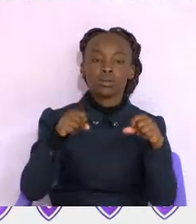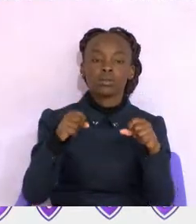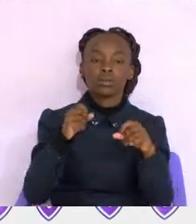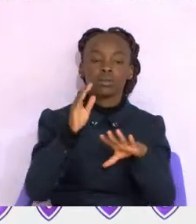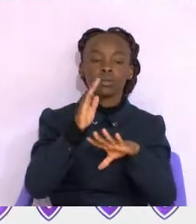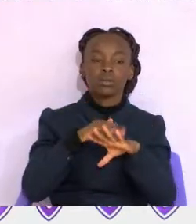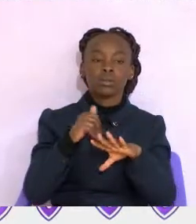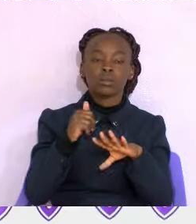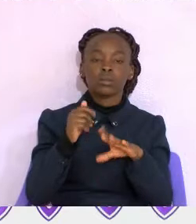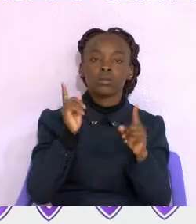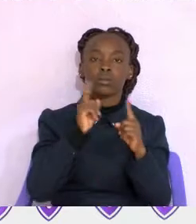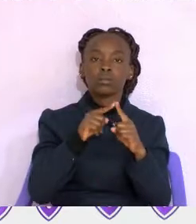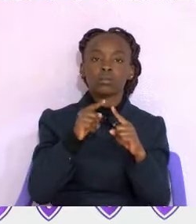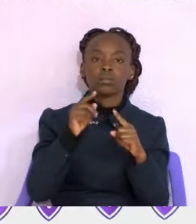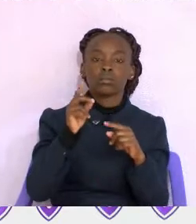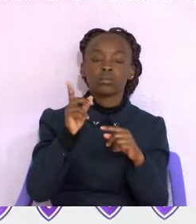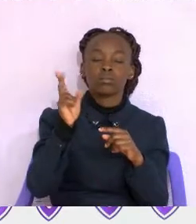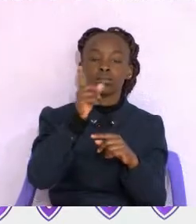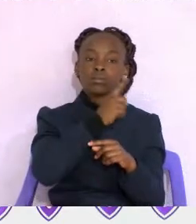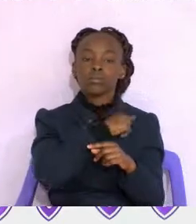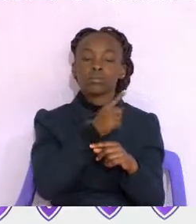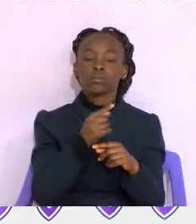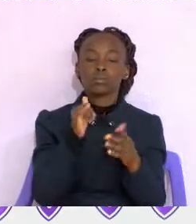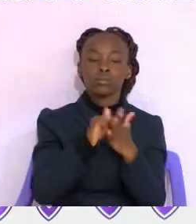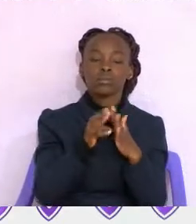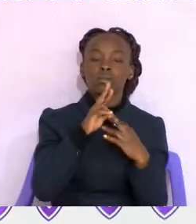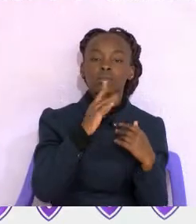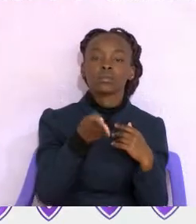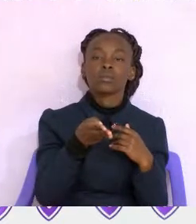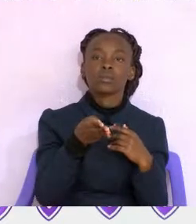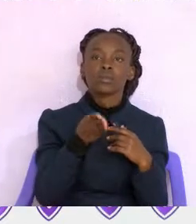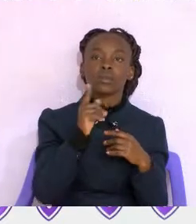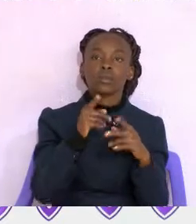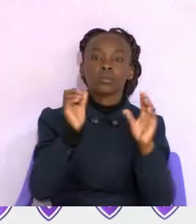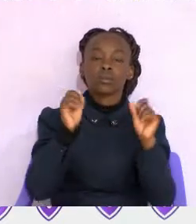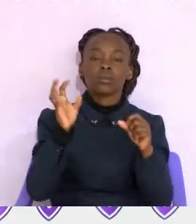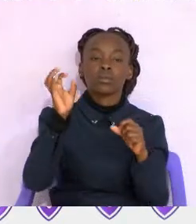utaweza kuelekezwa kwa wokovu. Haleluya. Kumbuka kwamba kwa TV unaweza kupiga nambari hizo